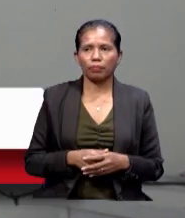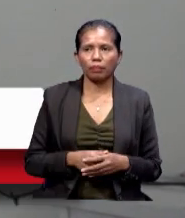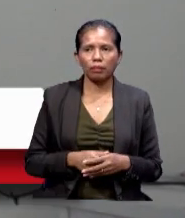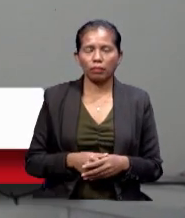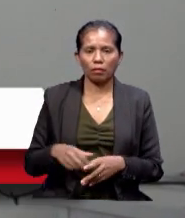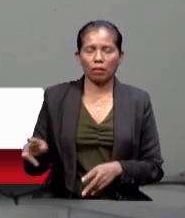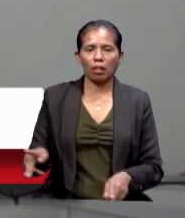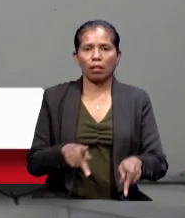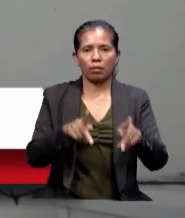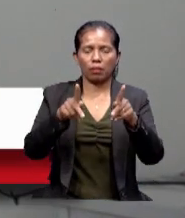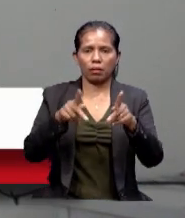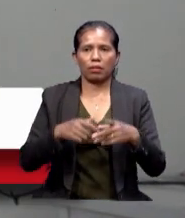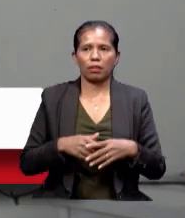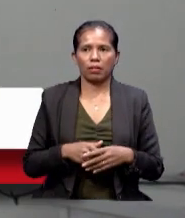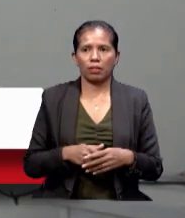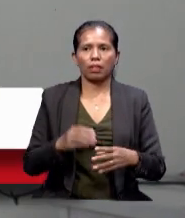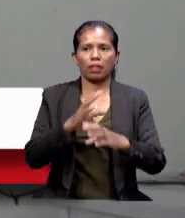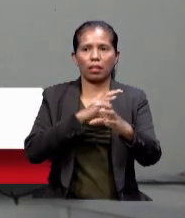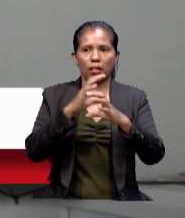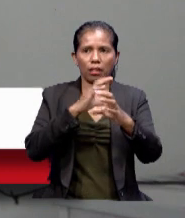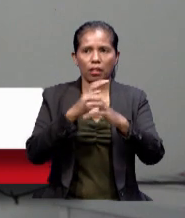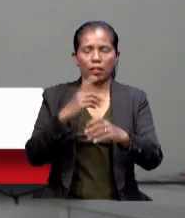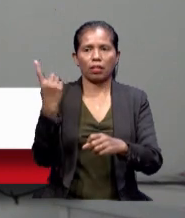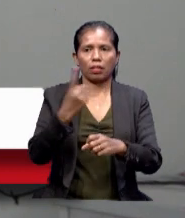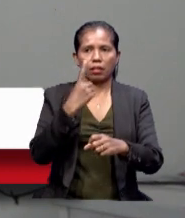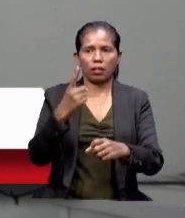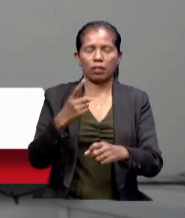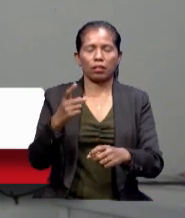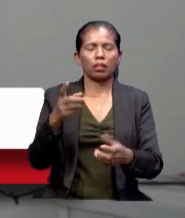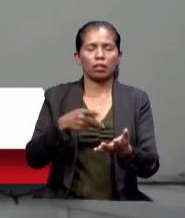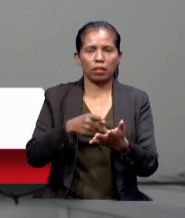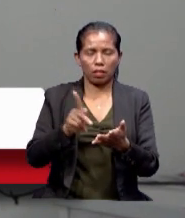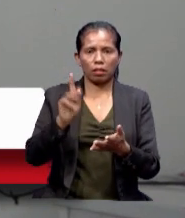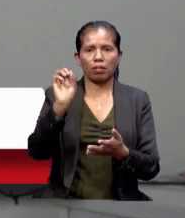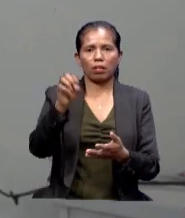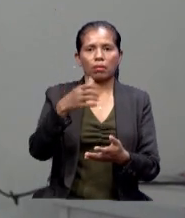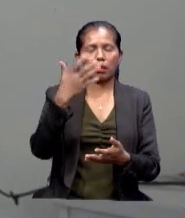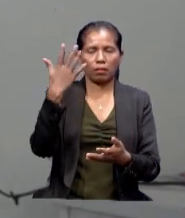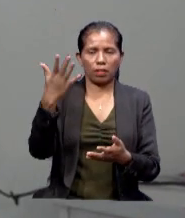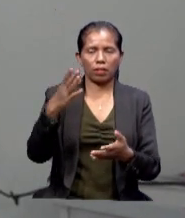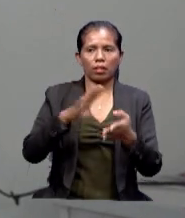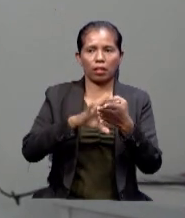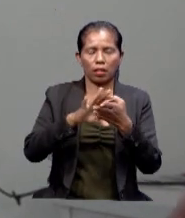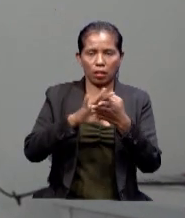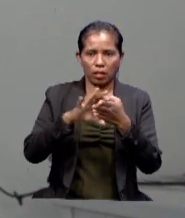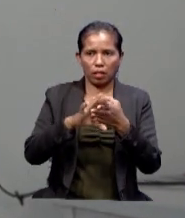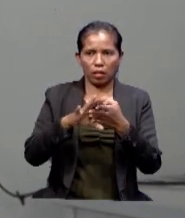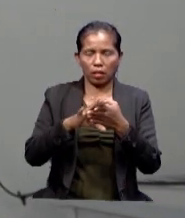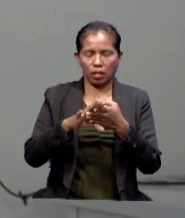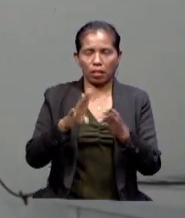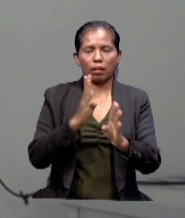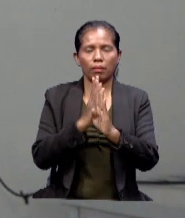publik o kareta kami sen nafati $15 kareta